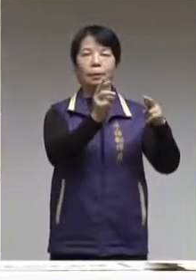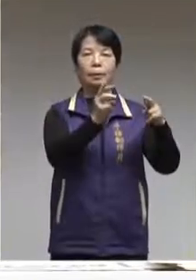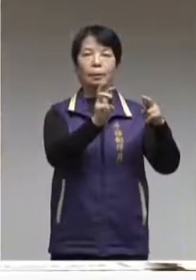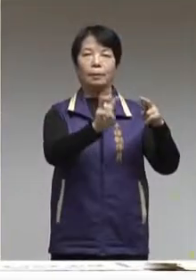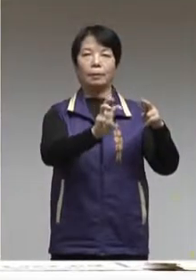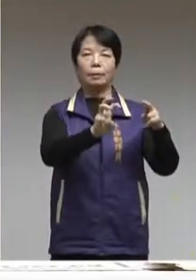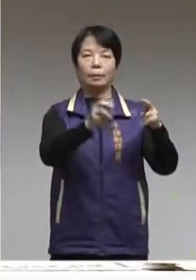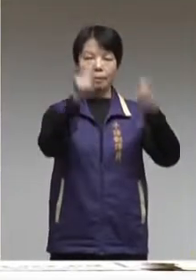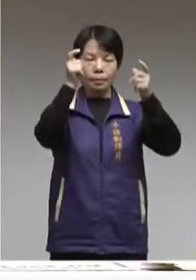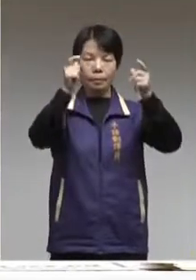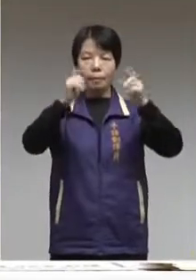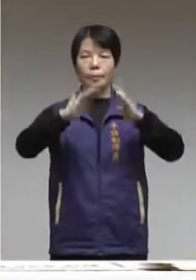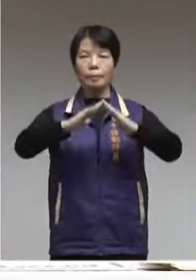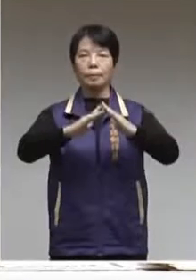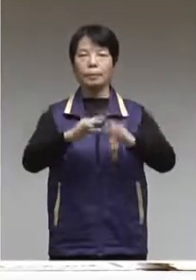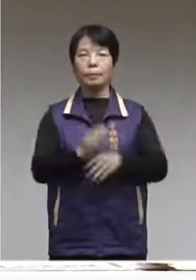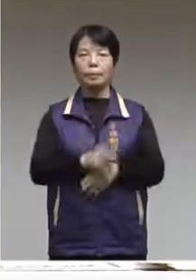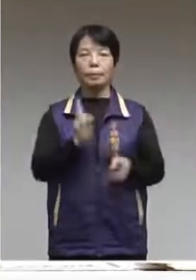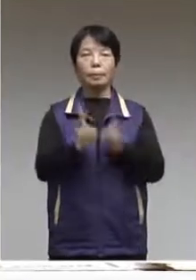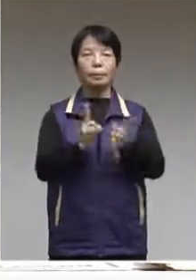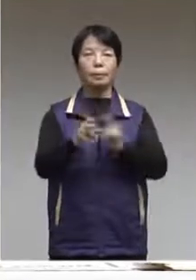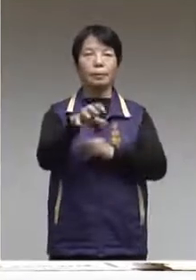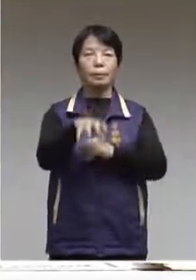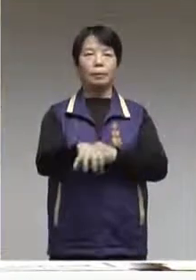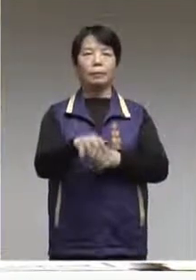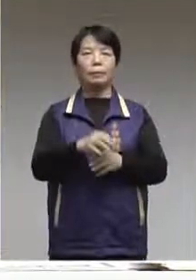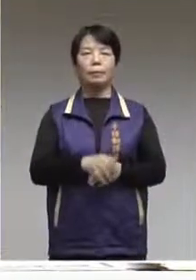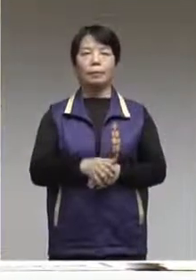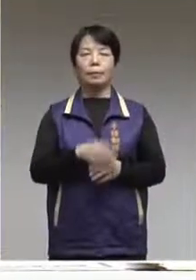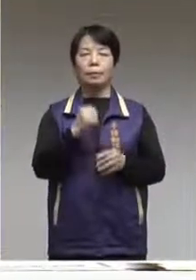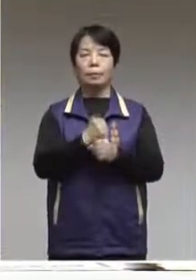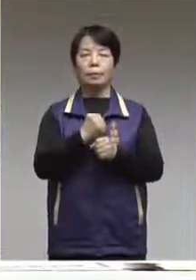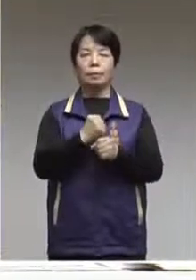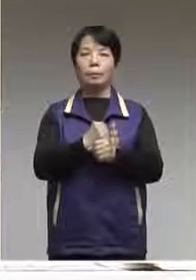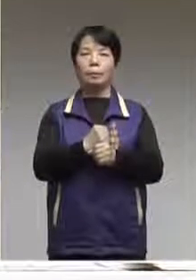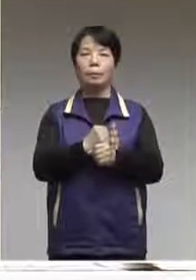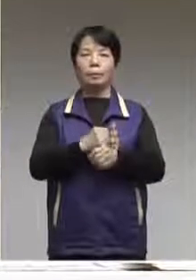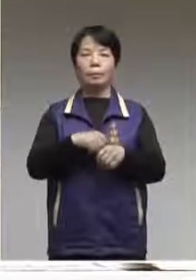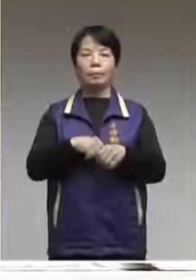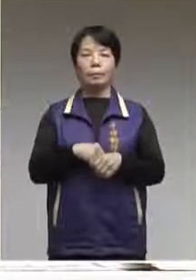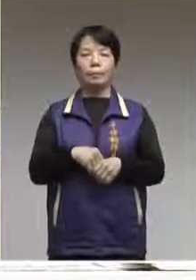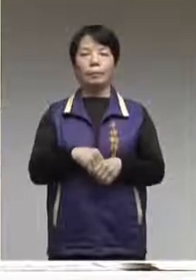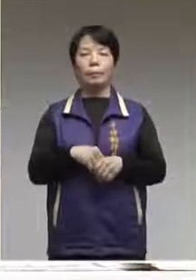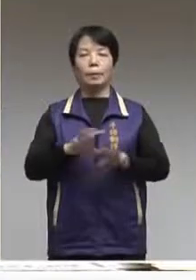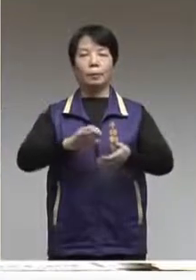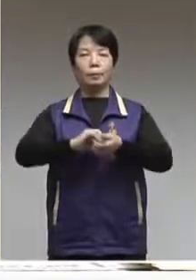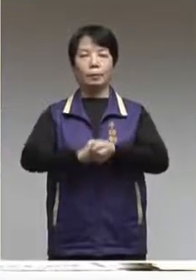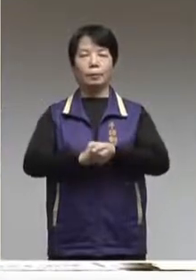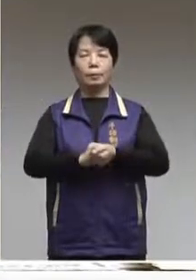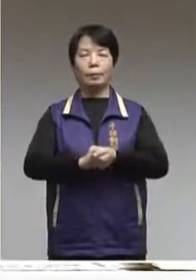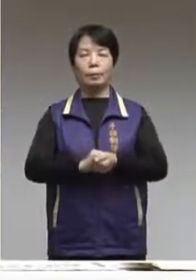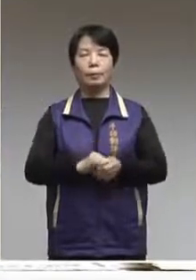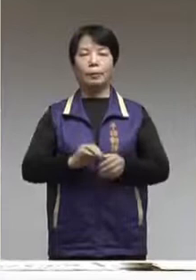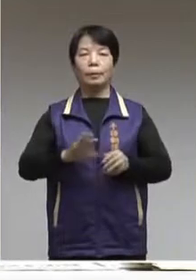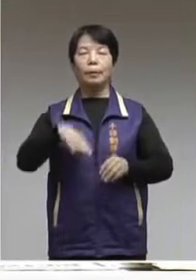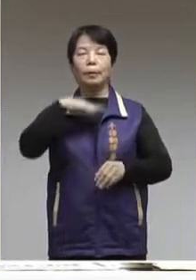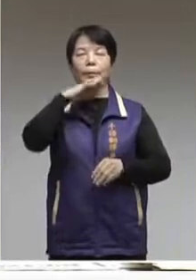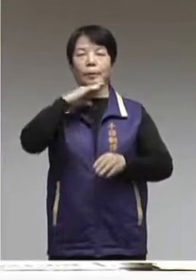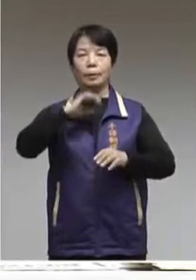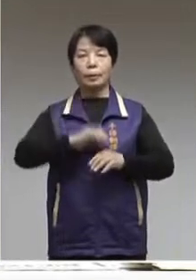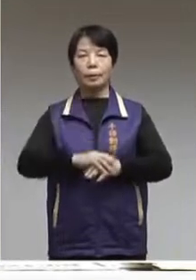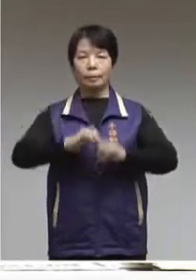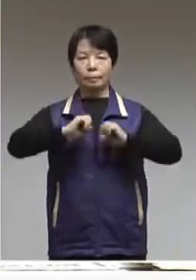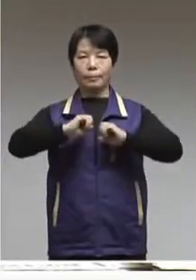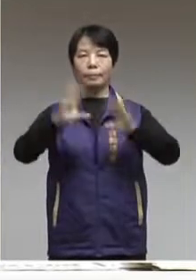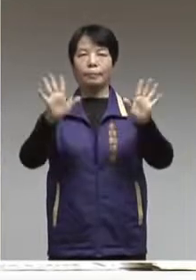们高雄市疫情指挥中心也做了几项的这个决定在这里等一下要跟